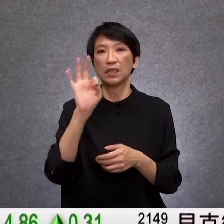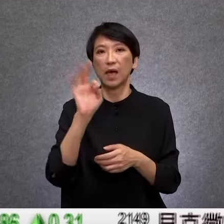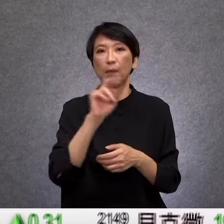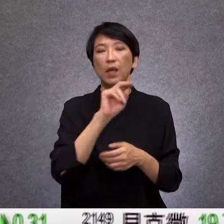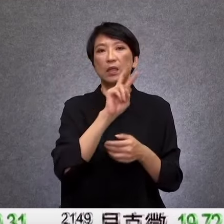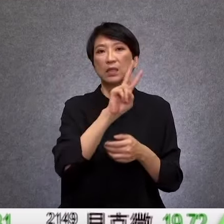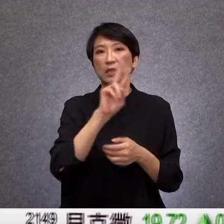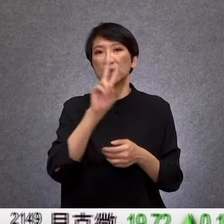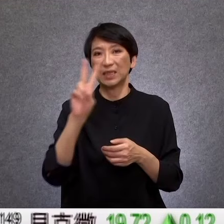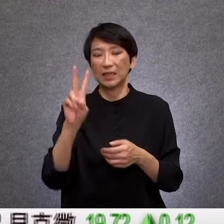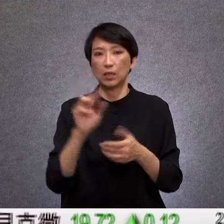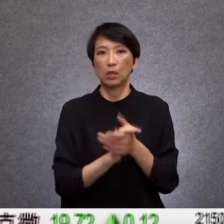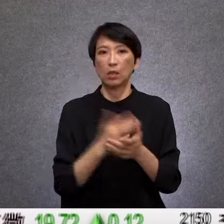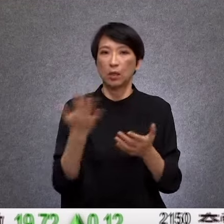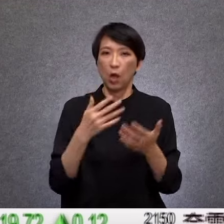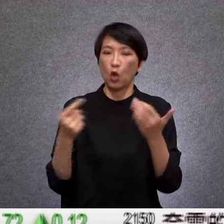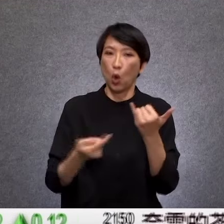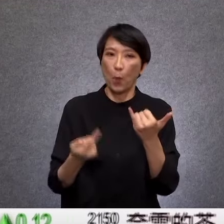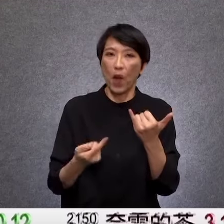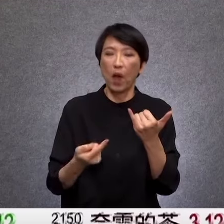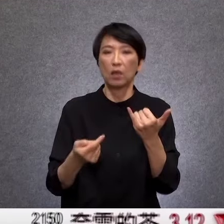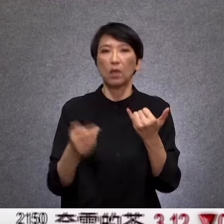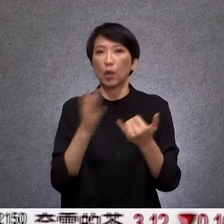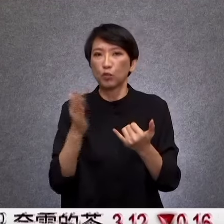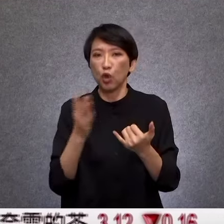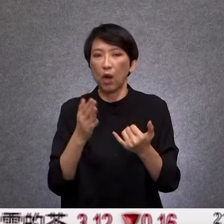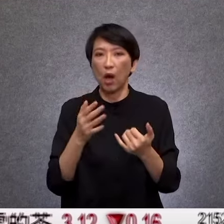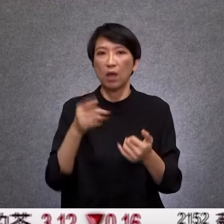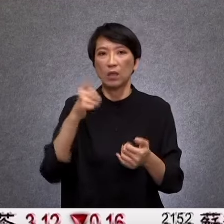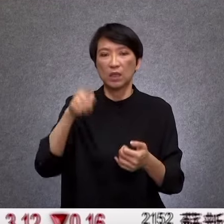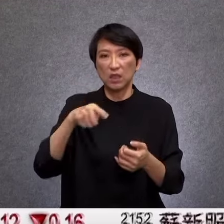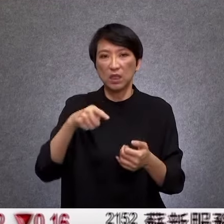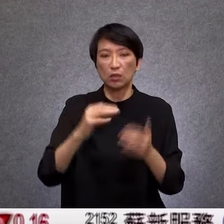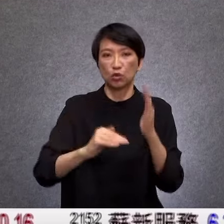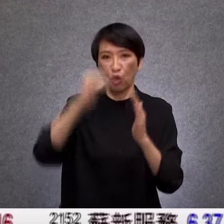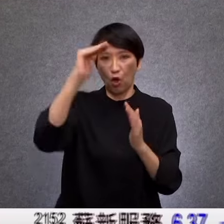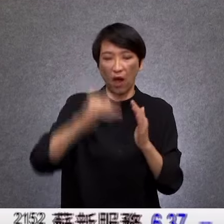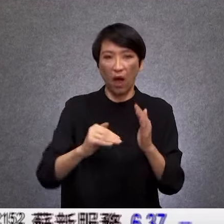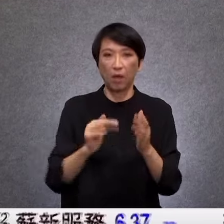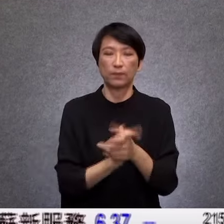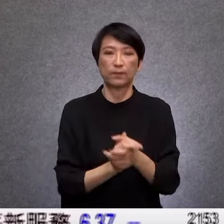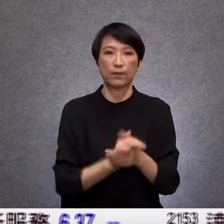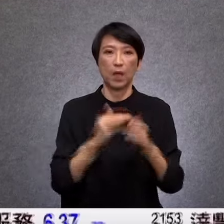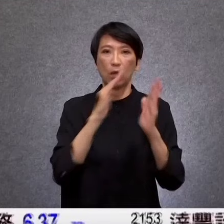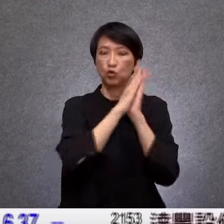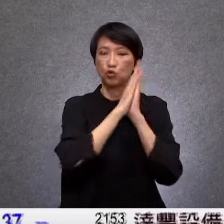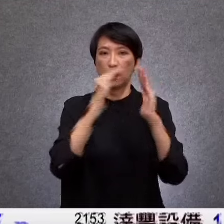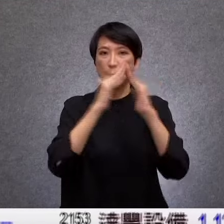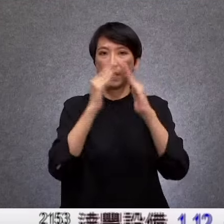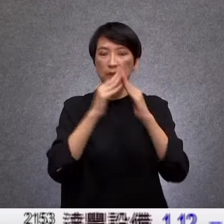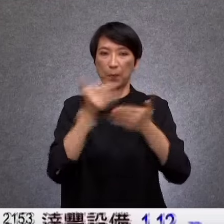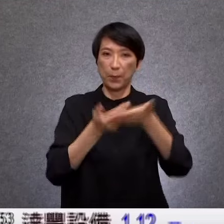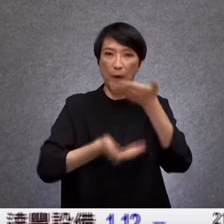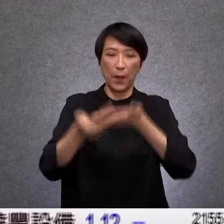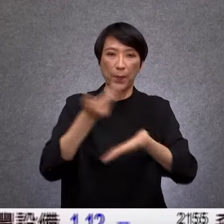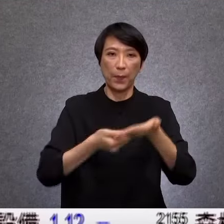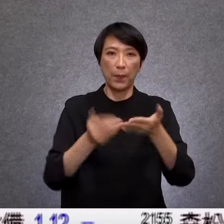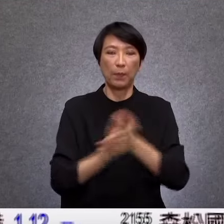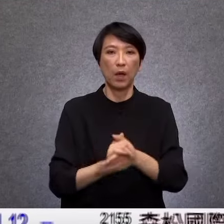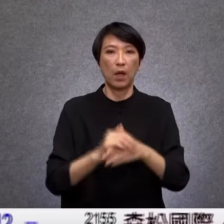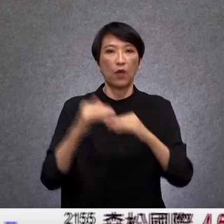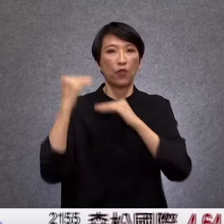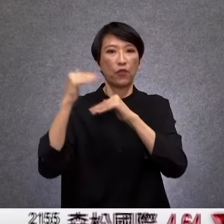就係除咗舊年同前年之外咧，每年都大概係60,000宗，有時多一兩千，有時少一兩千。咁換句話講咧，個住